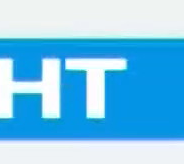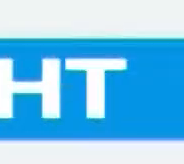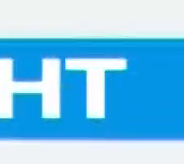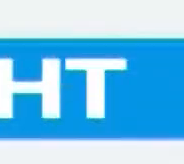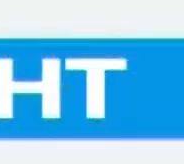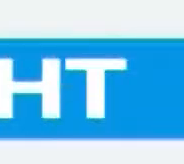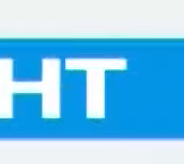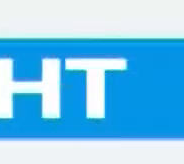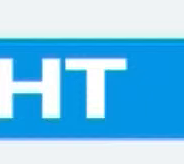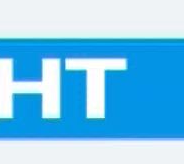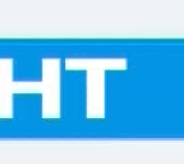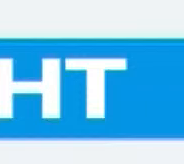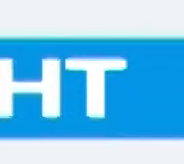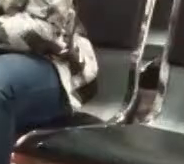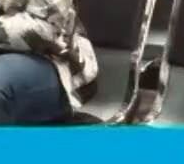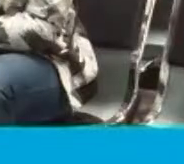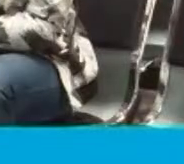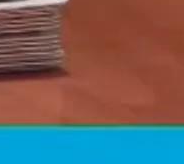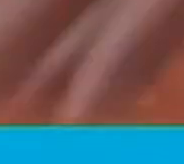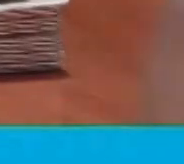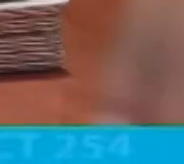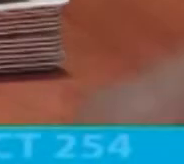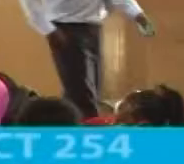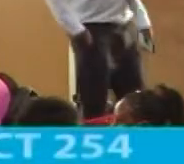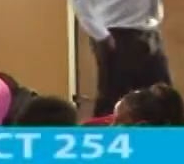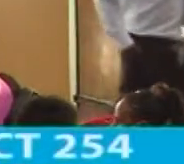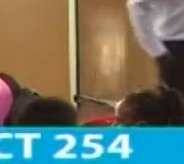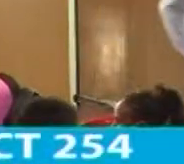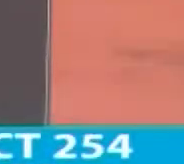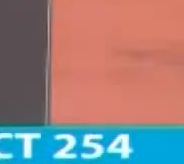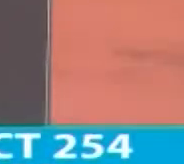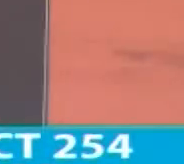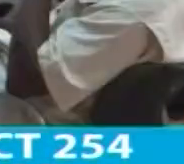tonight on KBC Channel 1.